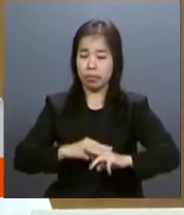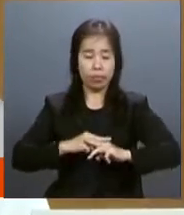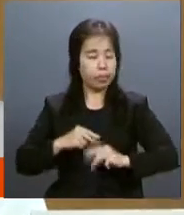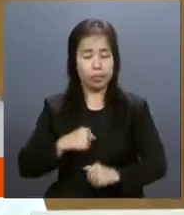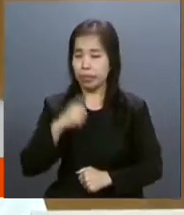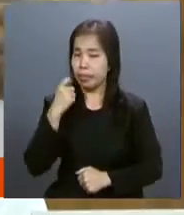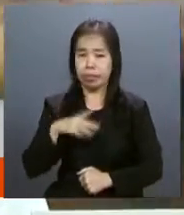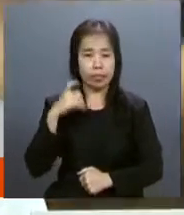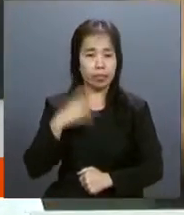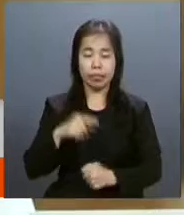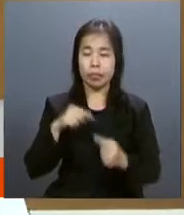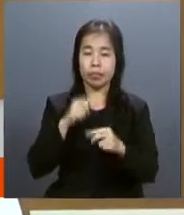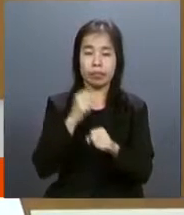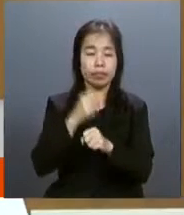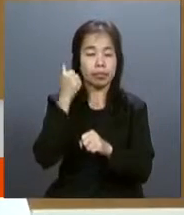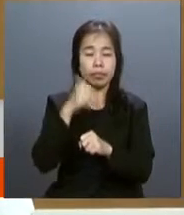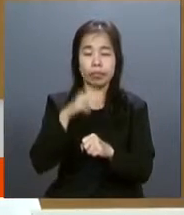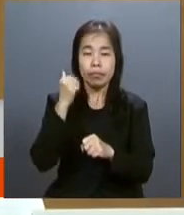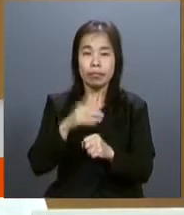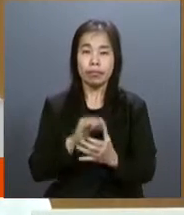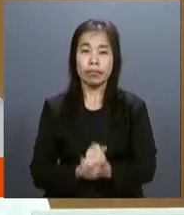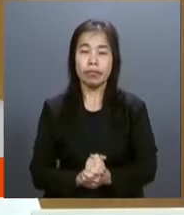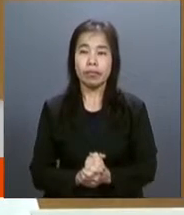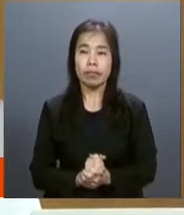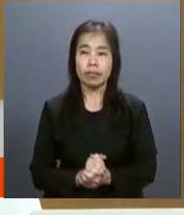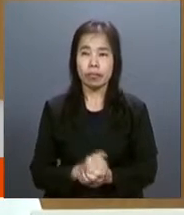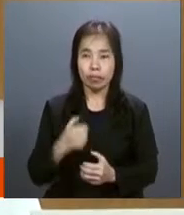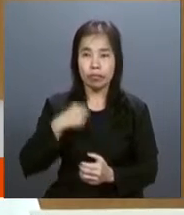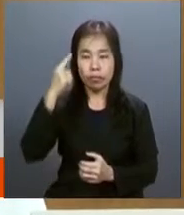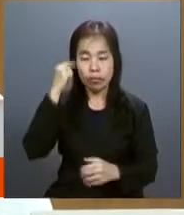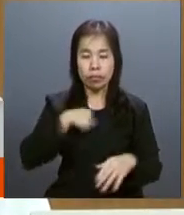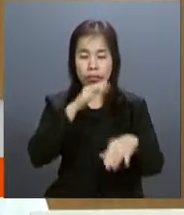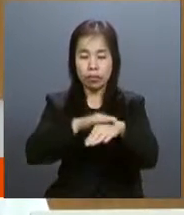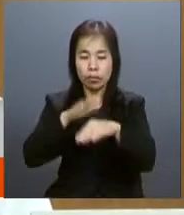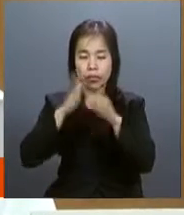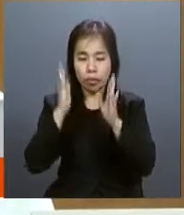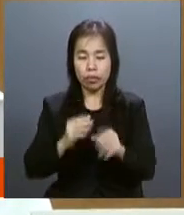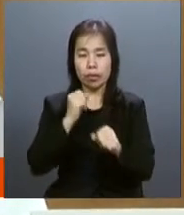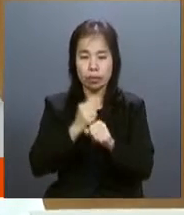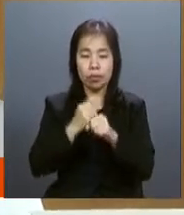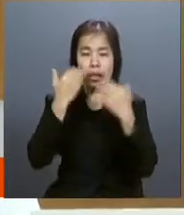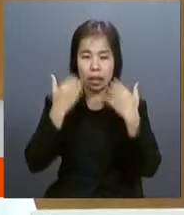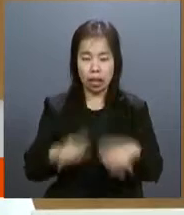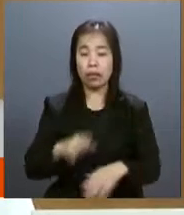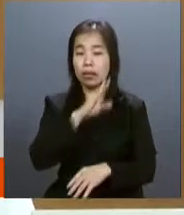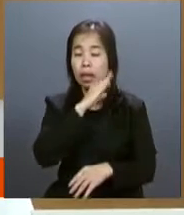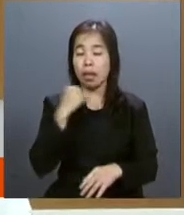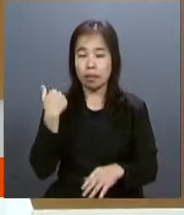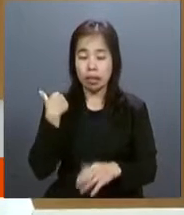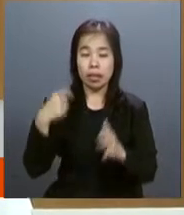ไปใช้ประโยชน์ส่วนตัวหรืออะไรต่างๆเนี่ยนะครับเรากำชับเจ้าหน้าที่ซึ่งถ้ามี เหตุการณ์